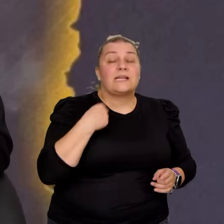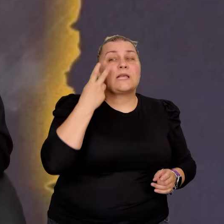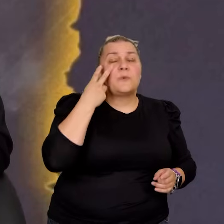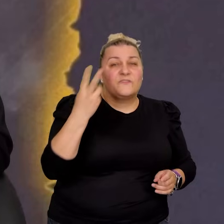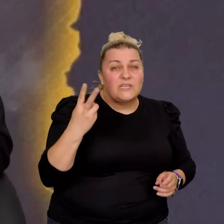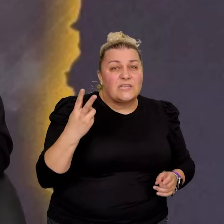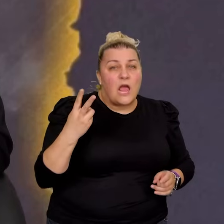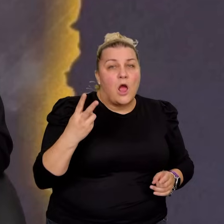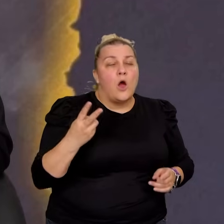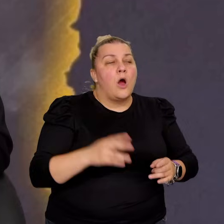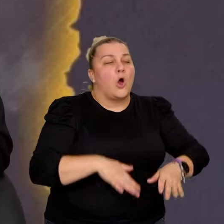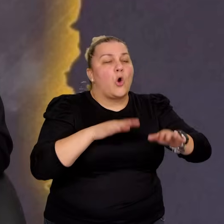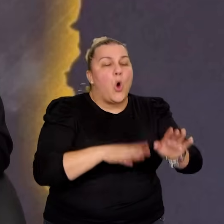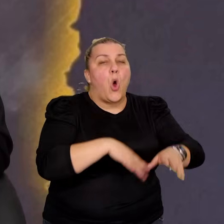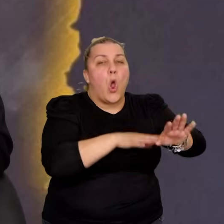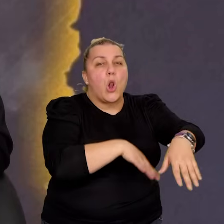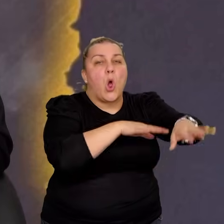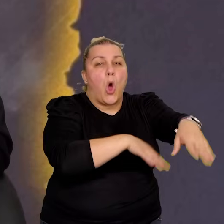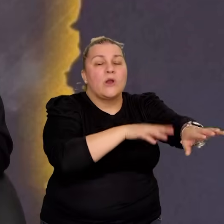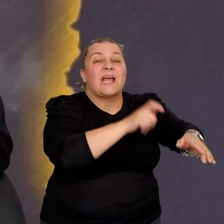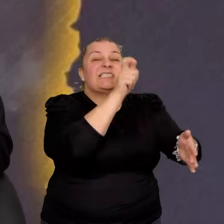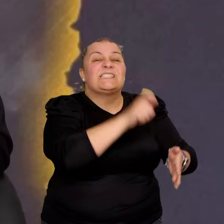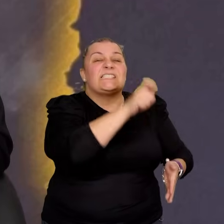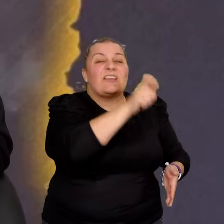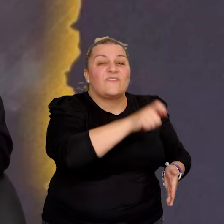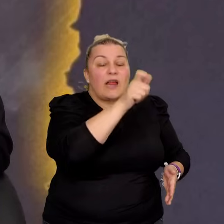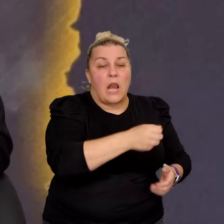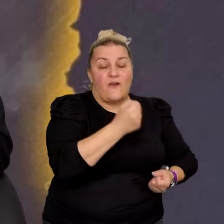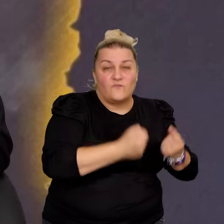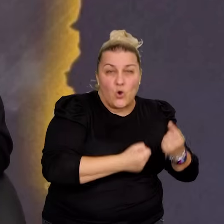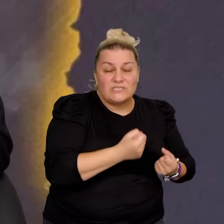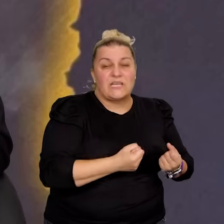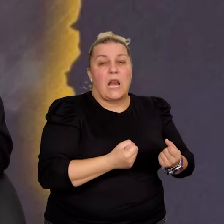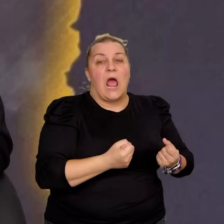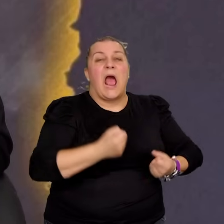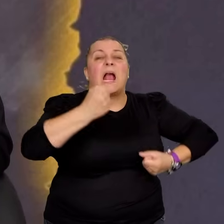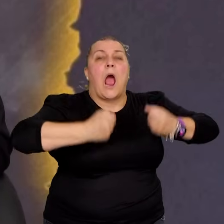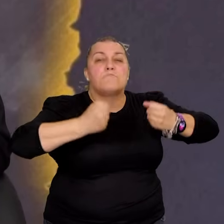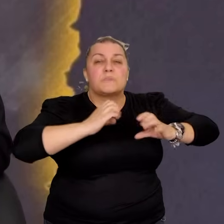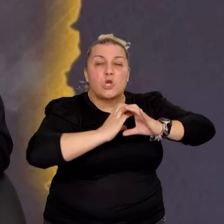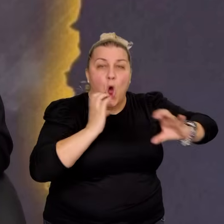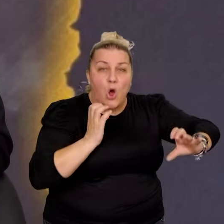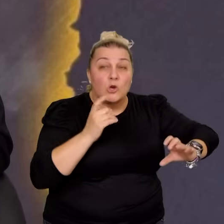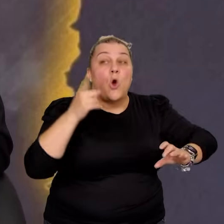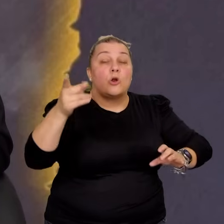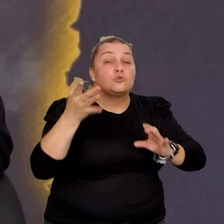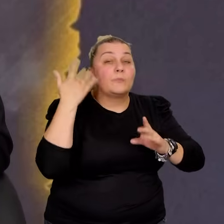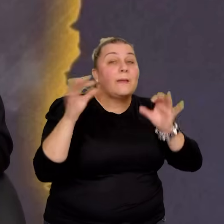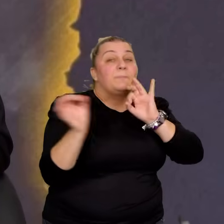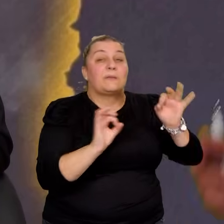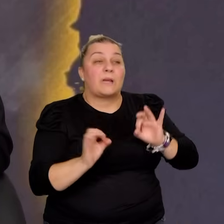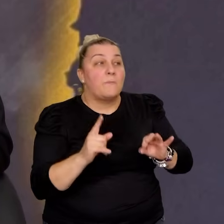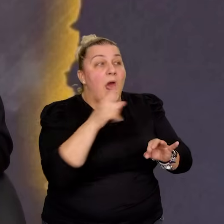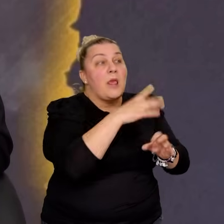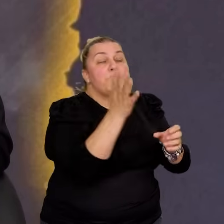vidio sam neprekolnu kolonu civilnih vozila, kamiona, znači bili su spremni na pljačku, premda